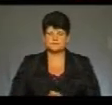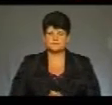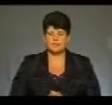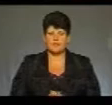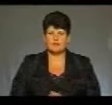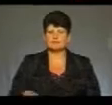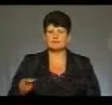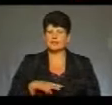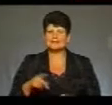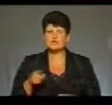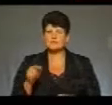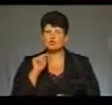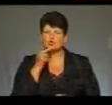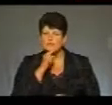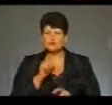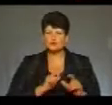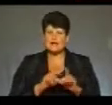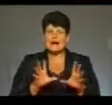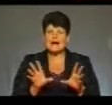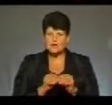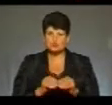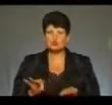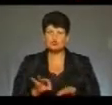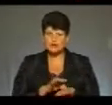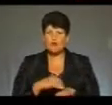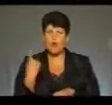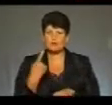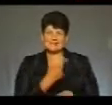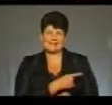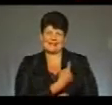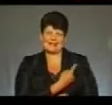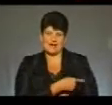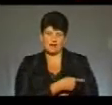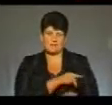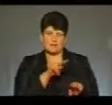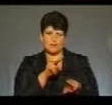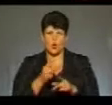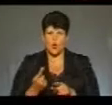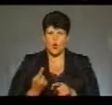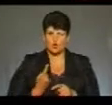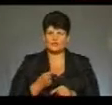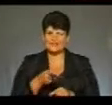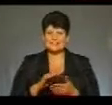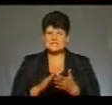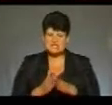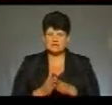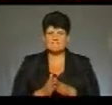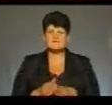Ректор Тернопільського економічного вишу разом з дружиною в обласній лікарні під цілодобовою охороною. Їхній стан стабільно